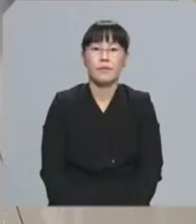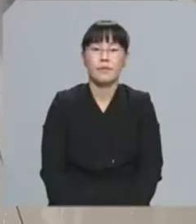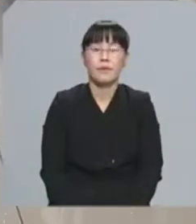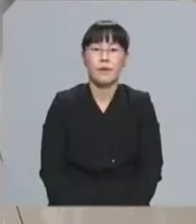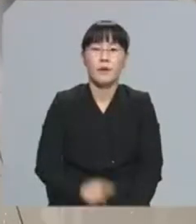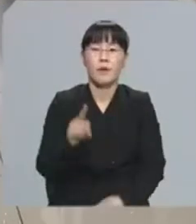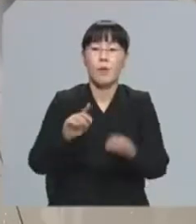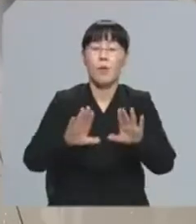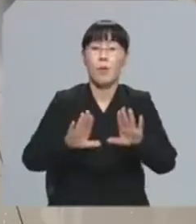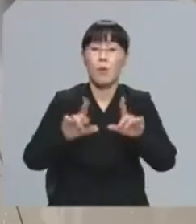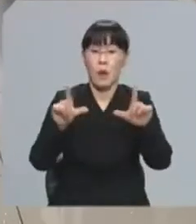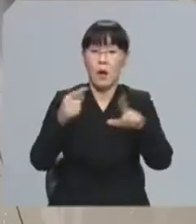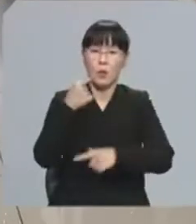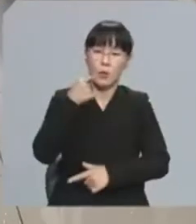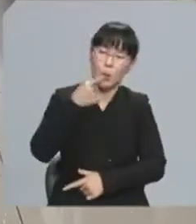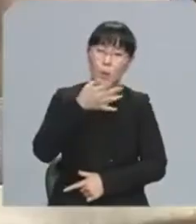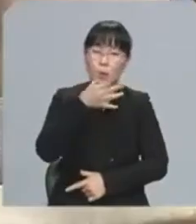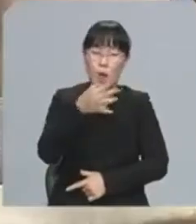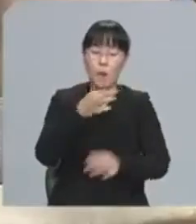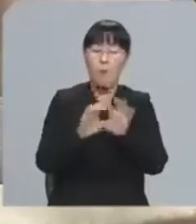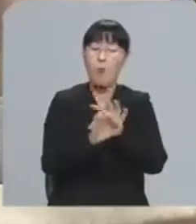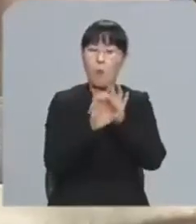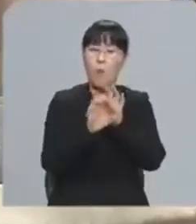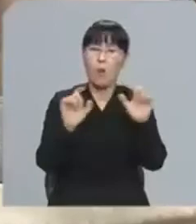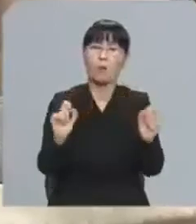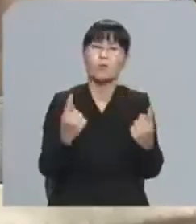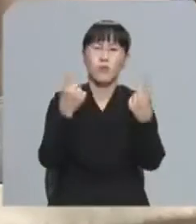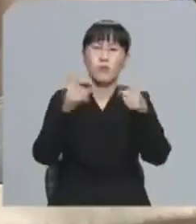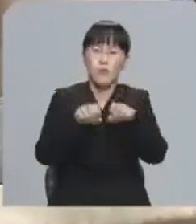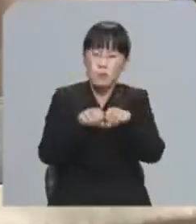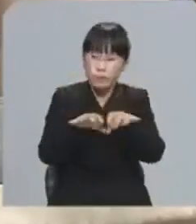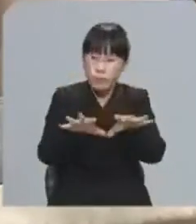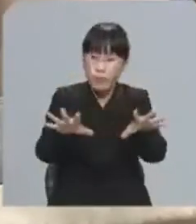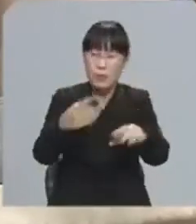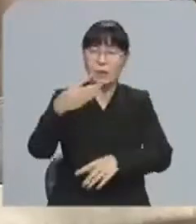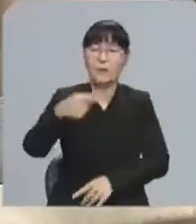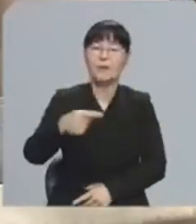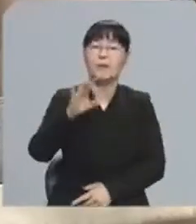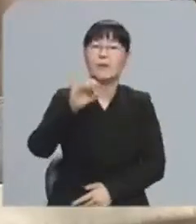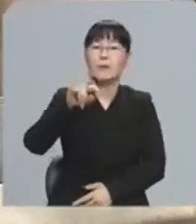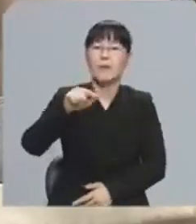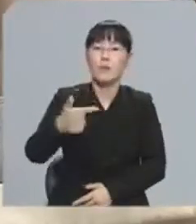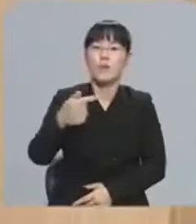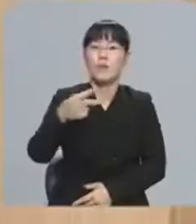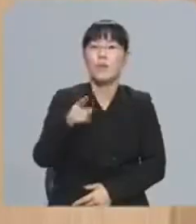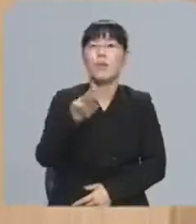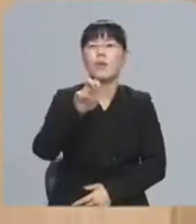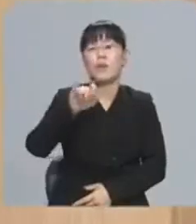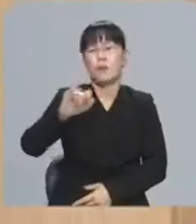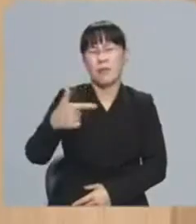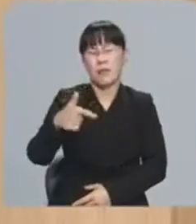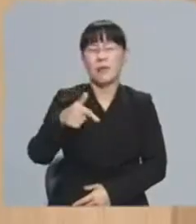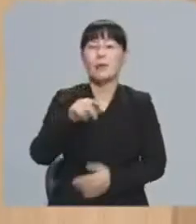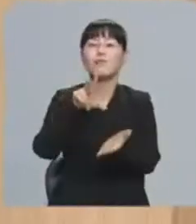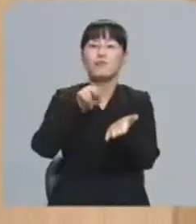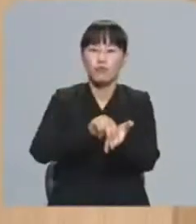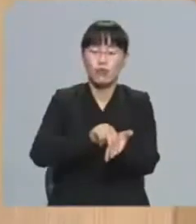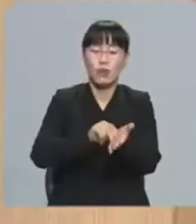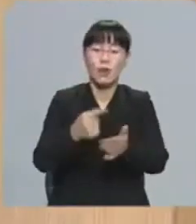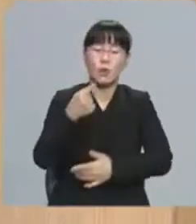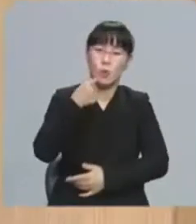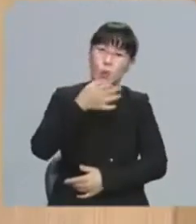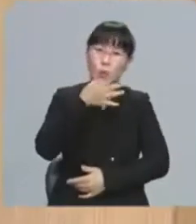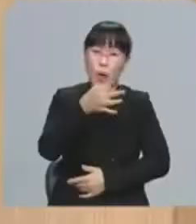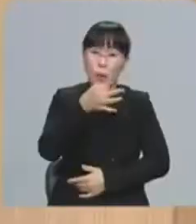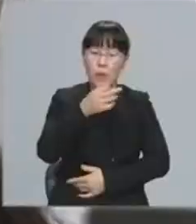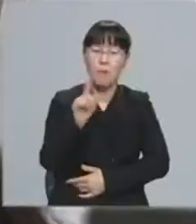문제는 올해의 경우 계절 독감이 코로나19와 함께 유행하는 이른바 트윈데믹의 우려가 있다는 점입니다. 실제 계절 독감 의심 환자